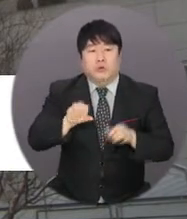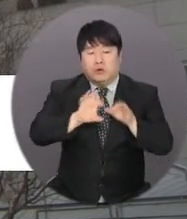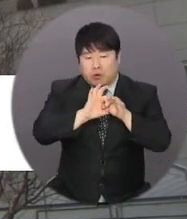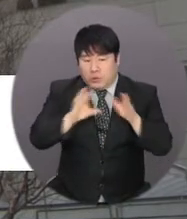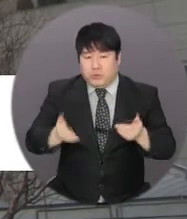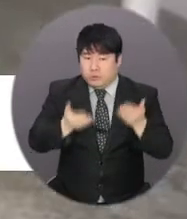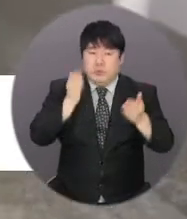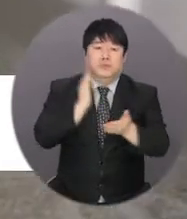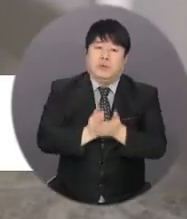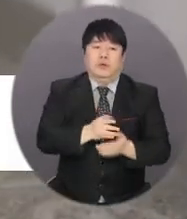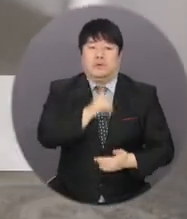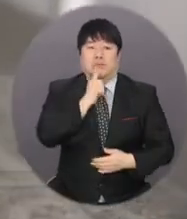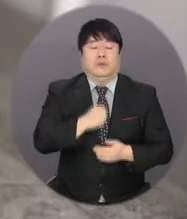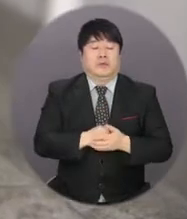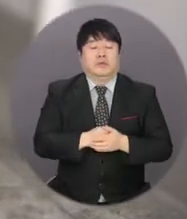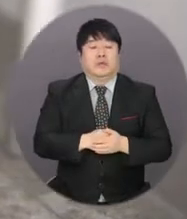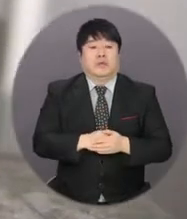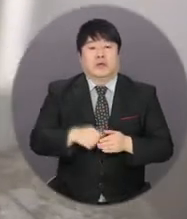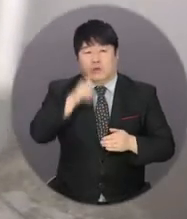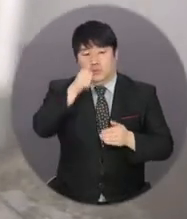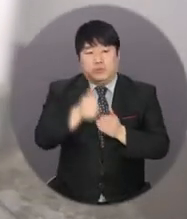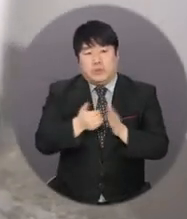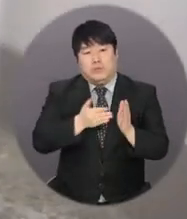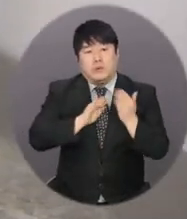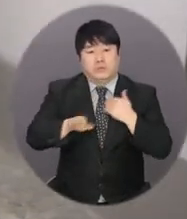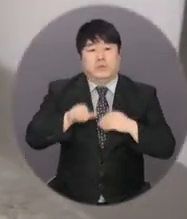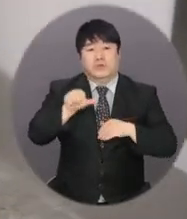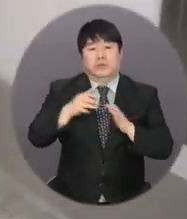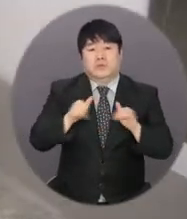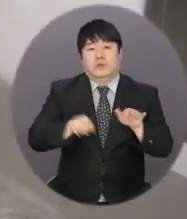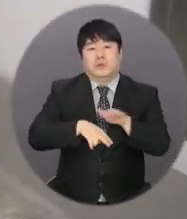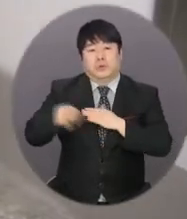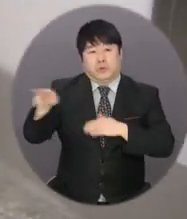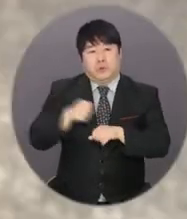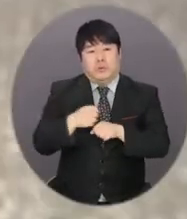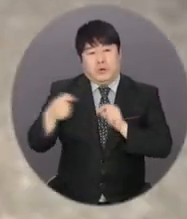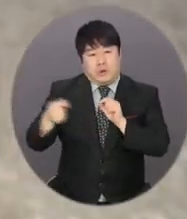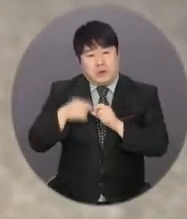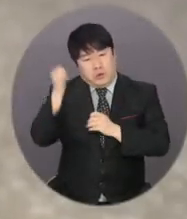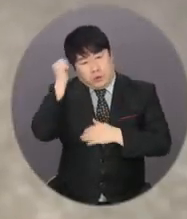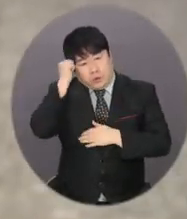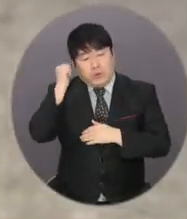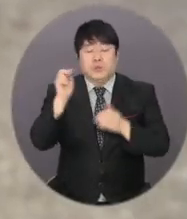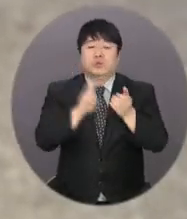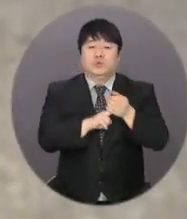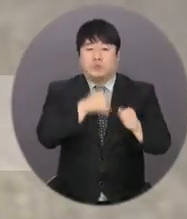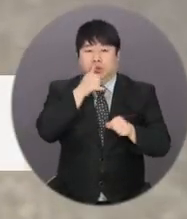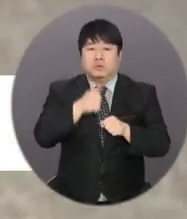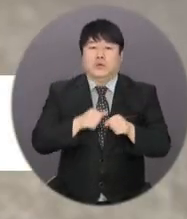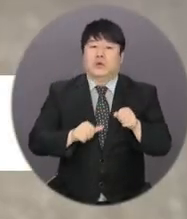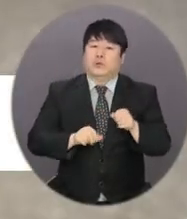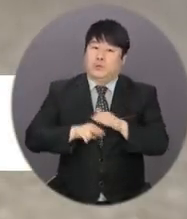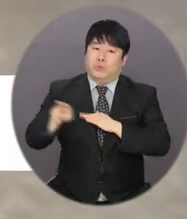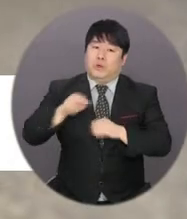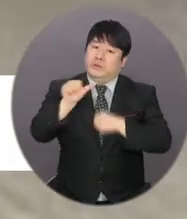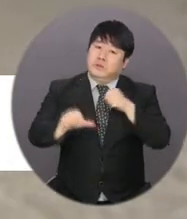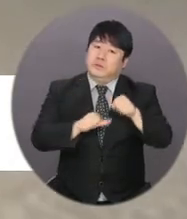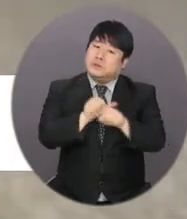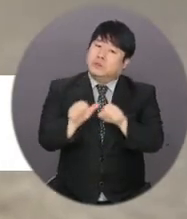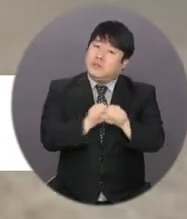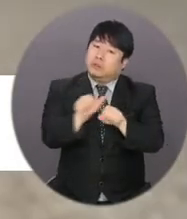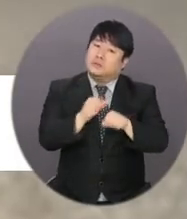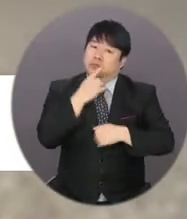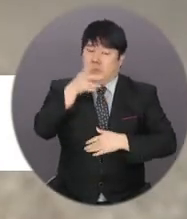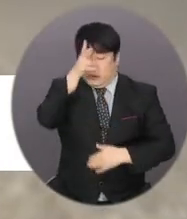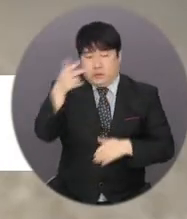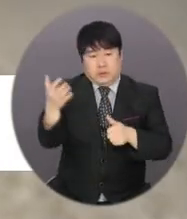불러주지 마시라고 그래서. 범행 직후 A씨는 현장에서 달아나 인근 숙박업소에 숨어 있다가 도주한 지 5시간 만에 경찰에